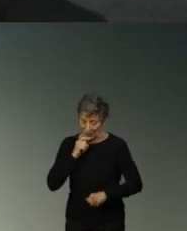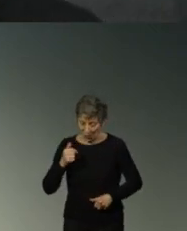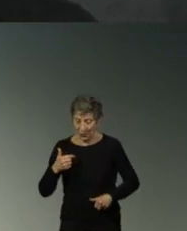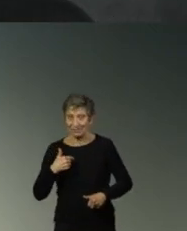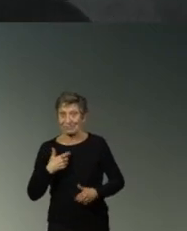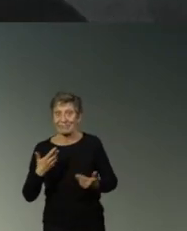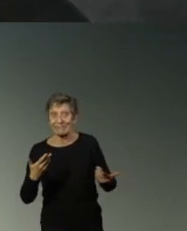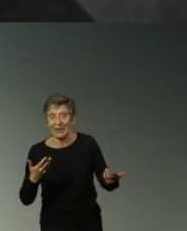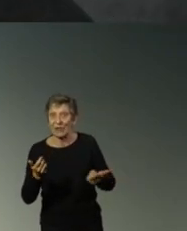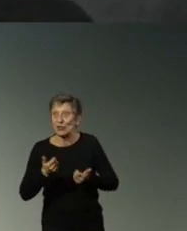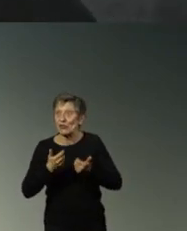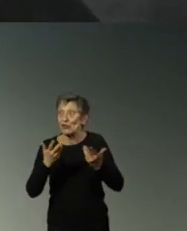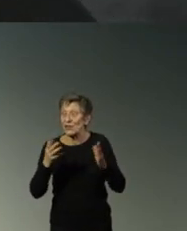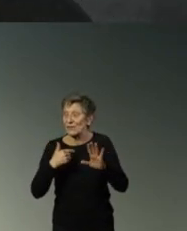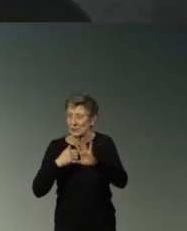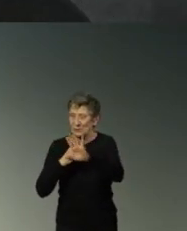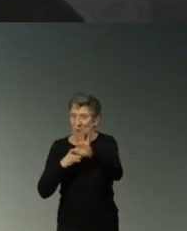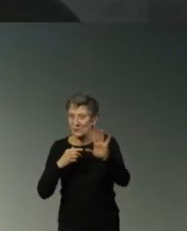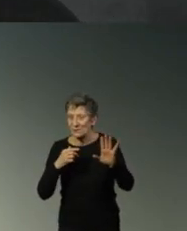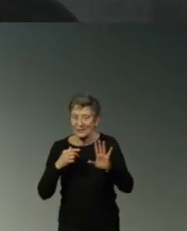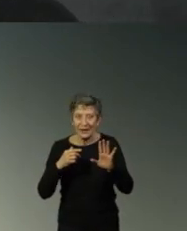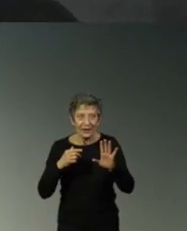en fait, de façon très pragmatique,